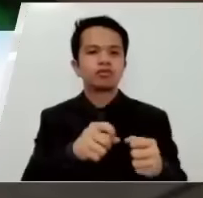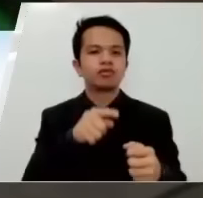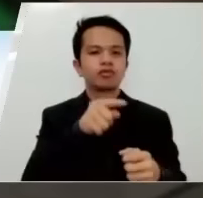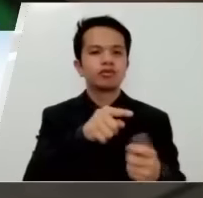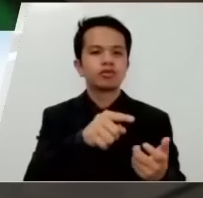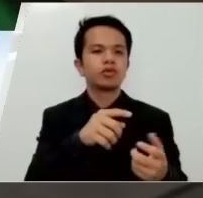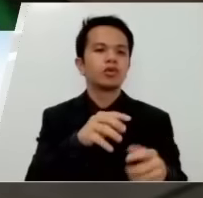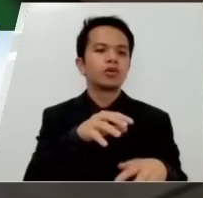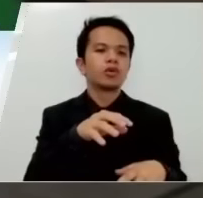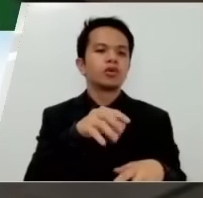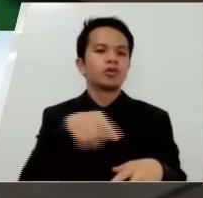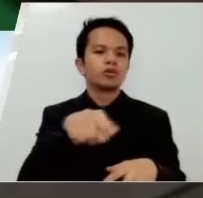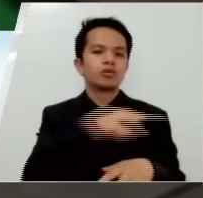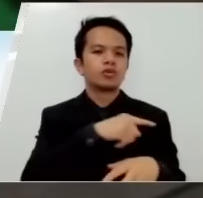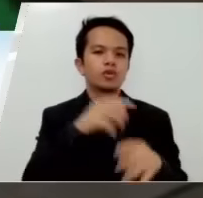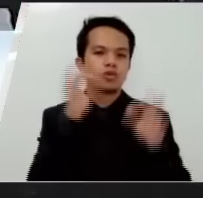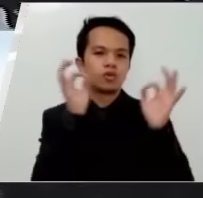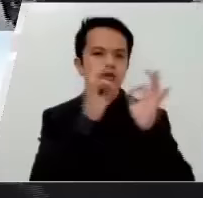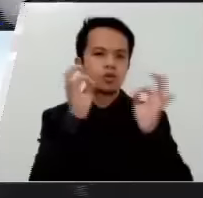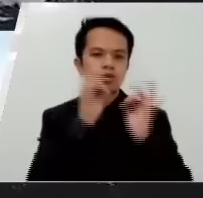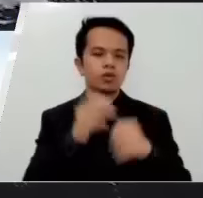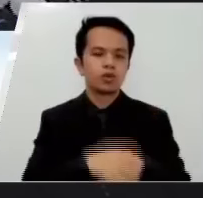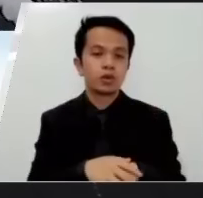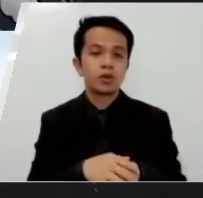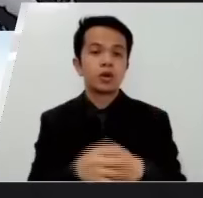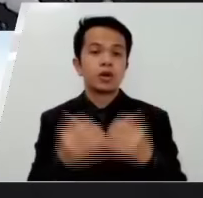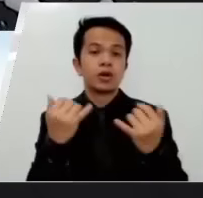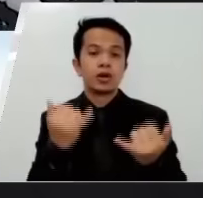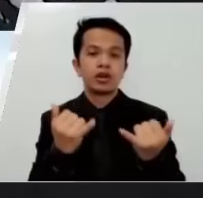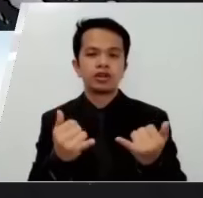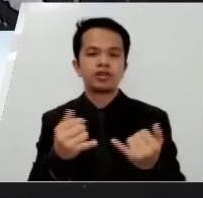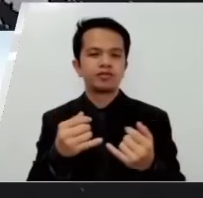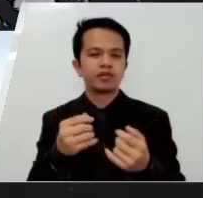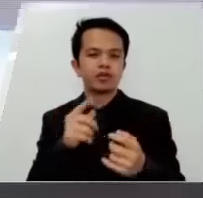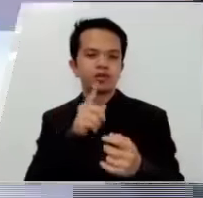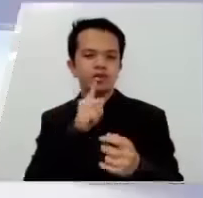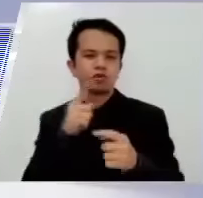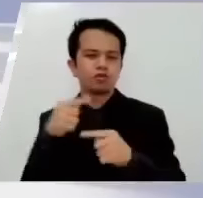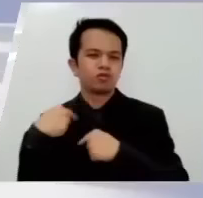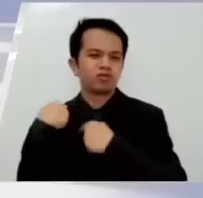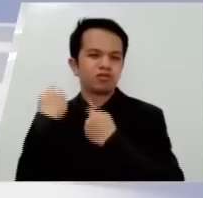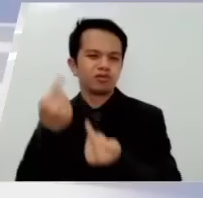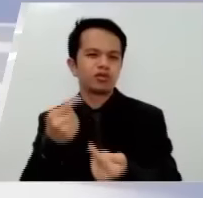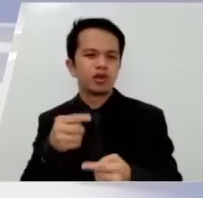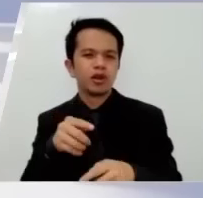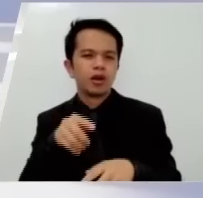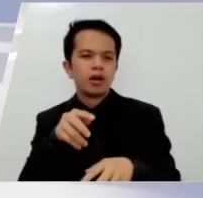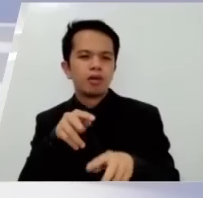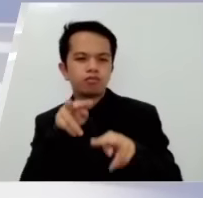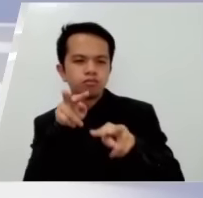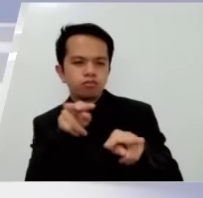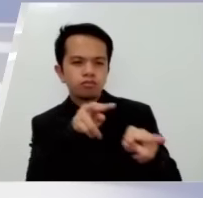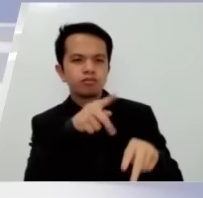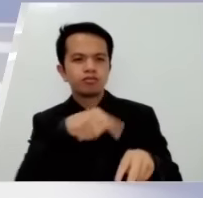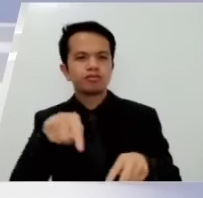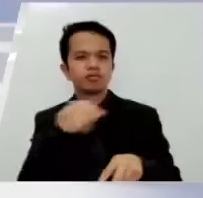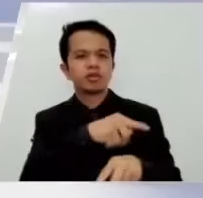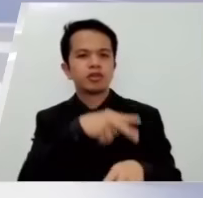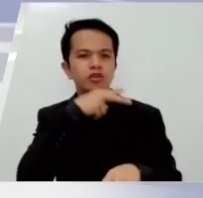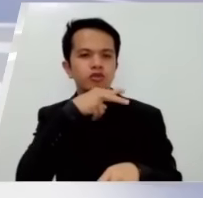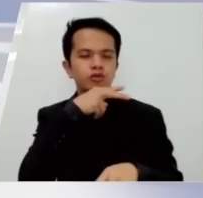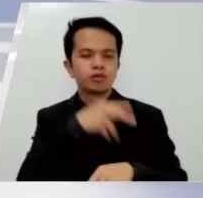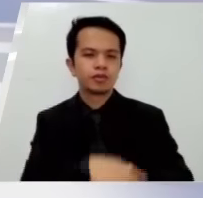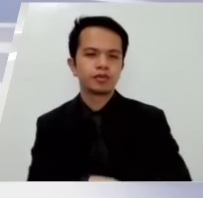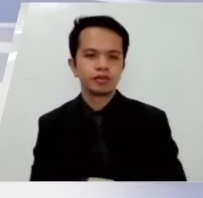ng PIDEA NCR, mahigit 2 buwan na raw nilang minamanmanan ang mga drug suspect. May mga inter-reports tayo sa mga partner agency